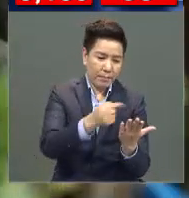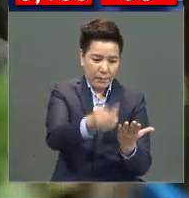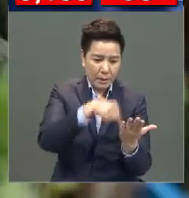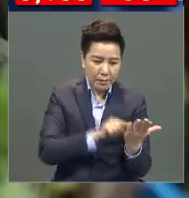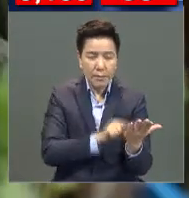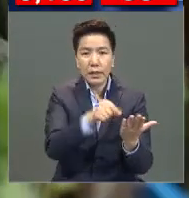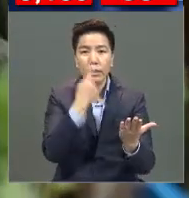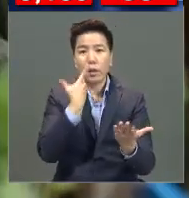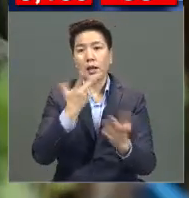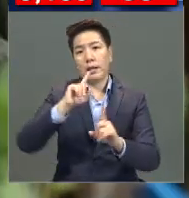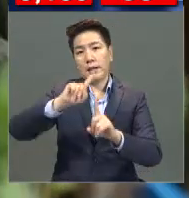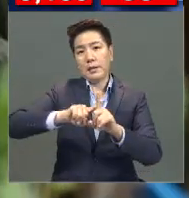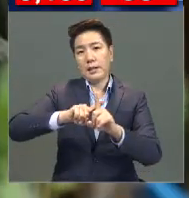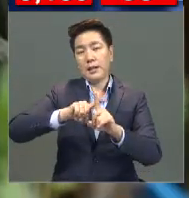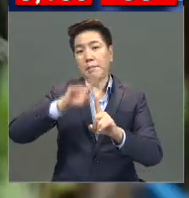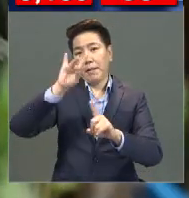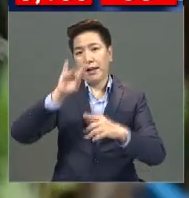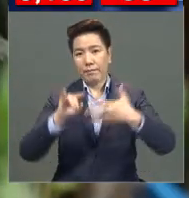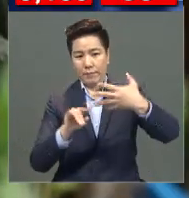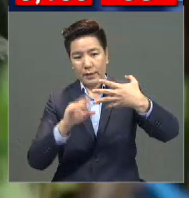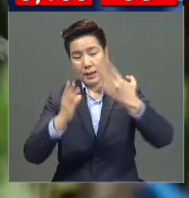เหตุผลลำไยสดหลักให้กรมส่งเสริมสหกรณ์รับซื้อลำไยของสมาชิกในราคานำตลาดทรงจำหน่ายข้ามจังหวัดโดยเฉพาะในช่วงสัปดาห์ที่3ของเดือนสิงหาคมซึ่งผลผลิตลำไยจะออกสู่ตลาดมากที่สุด